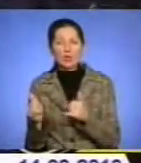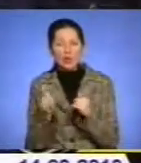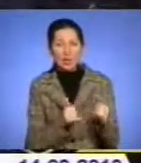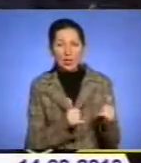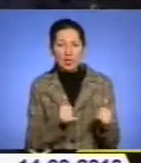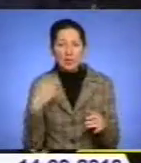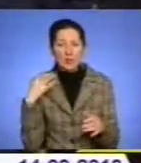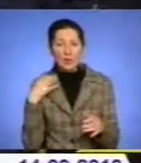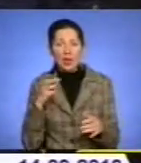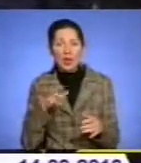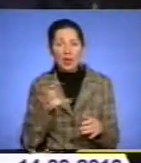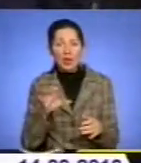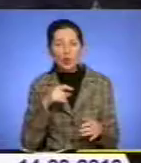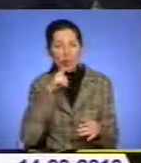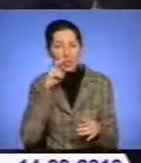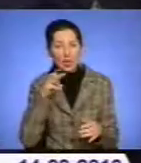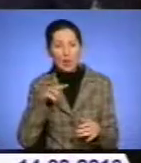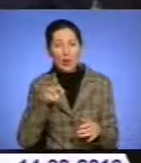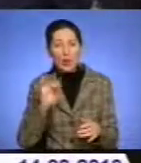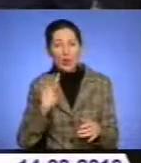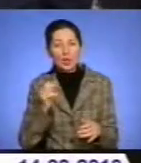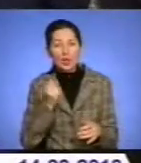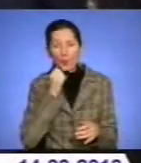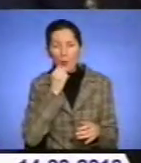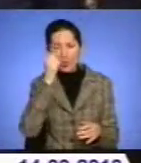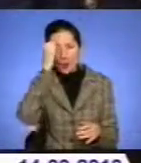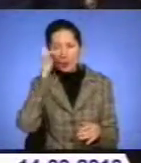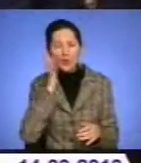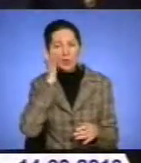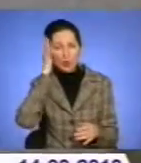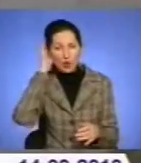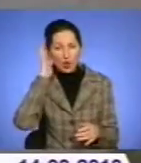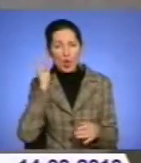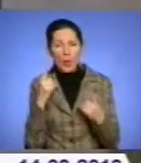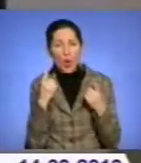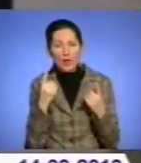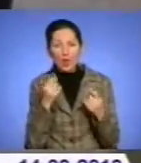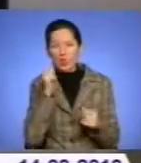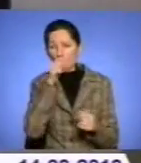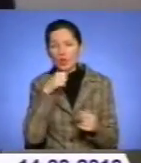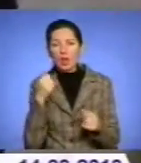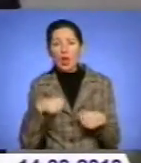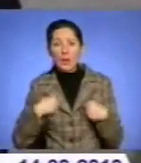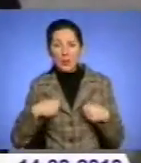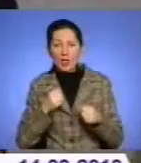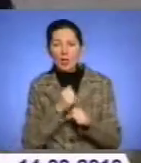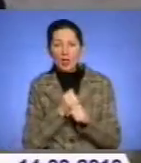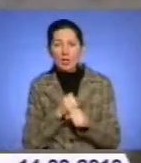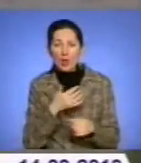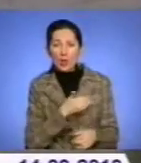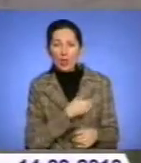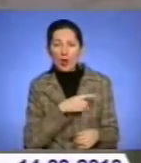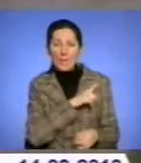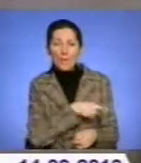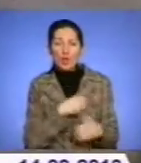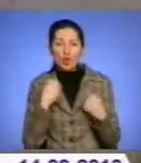Тернопільській області Олег Мокрій подякував сивочолому ювіляру за роки сумлінної праці, побажав міцного здоров'я, родинного тепла, сил